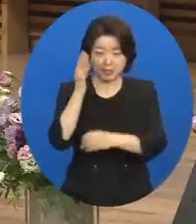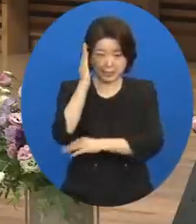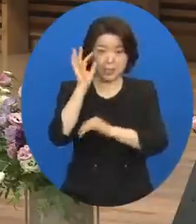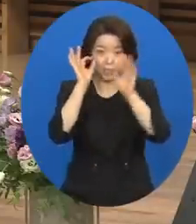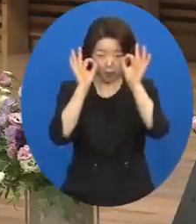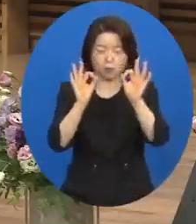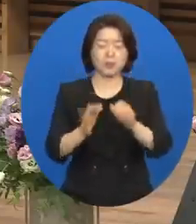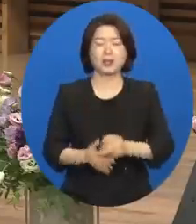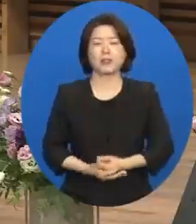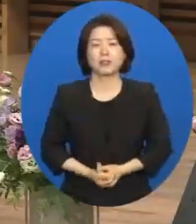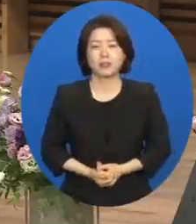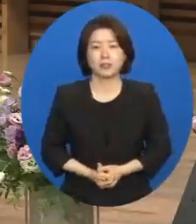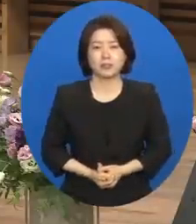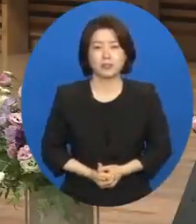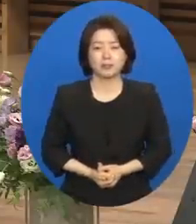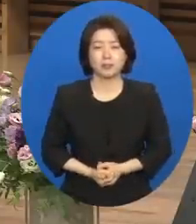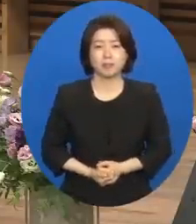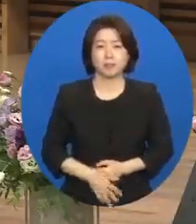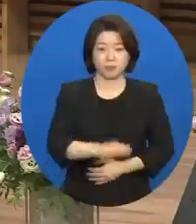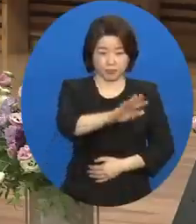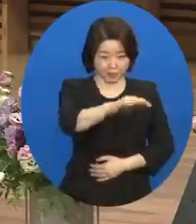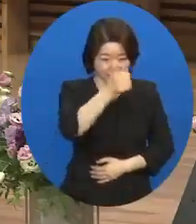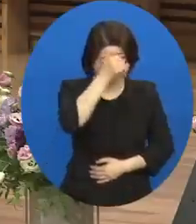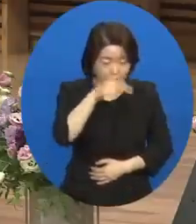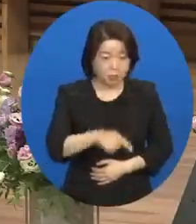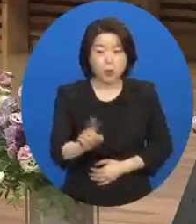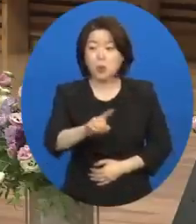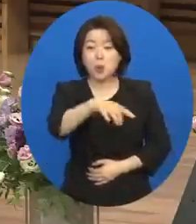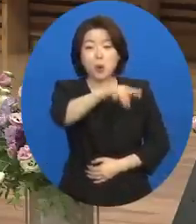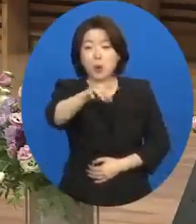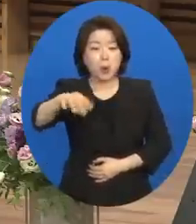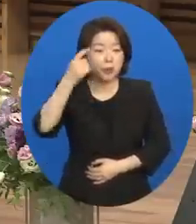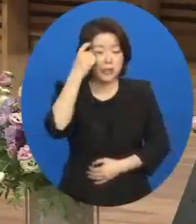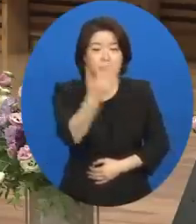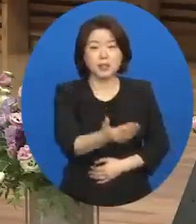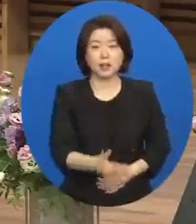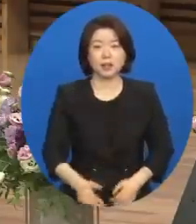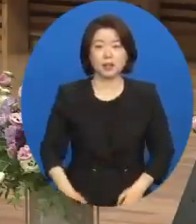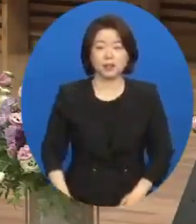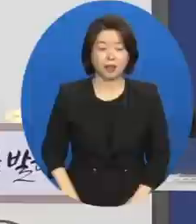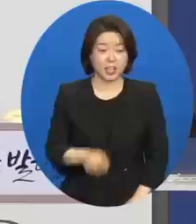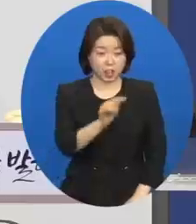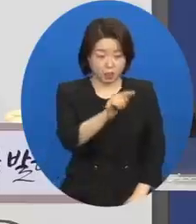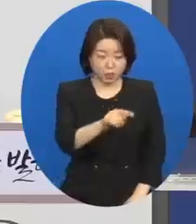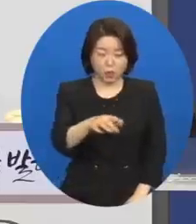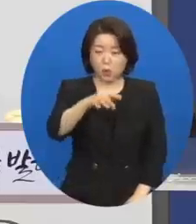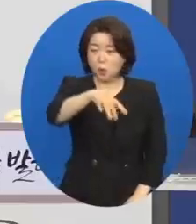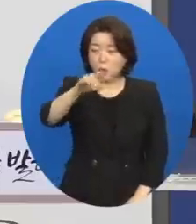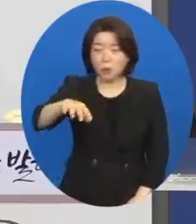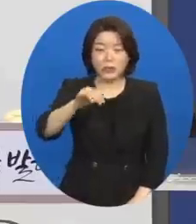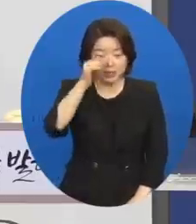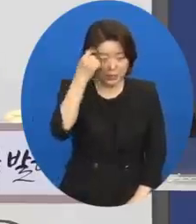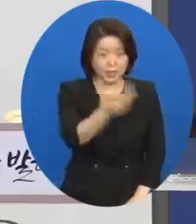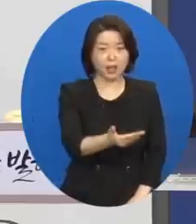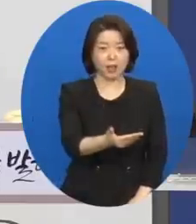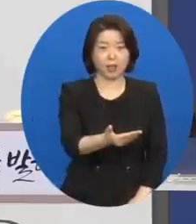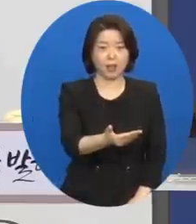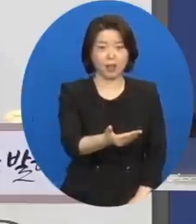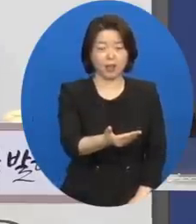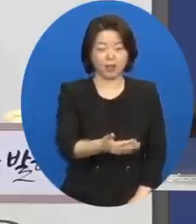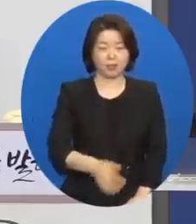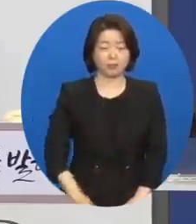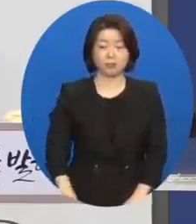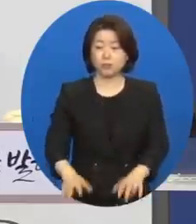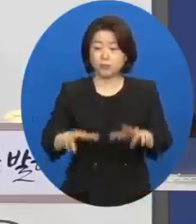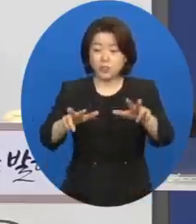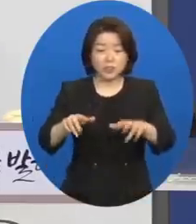보면 아담아 내가 어디 있느냐? 네가 어디 있느냐? 하고 물으셨어요. 너